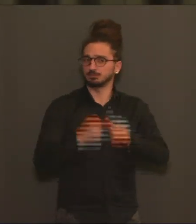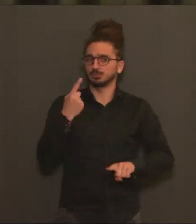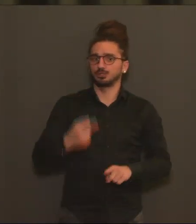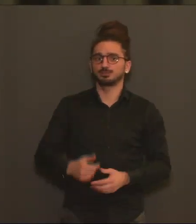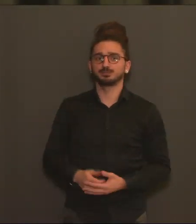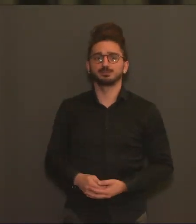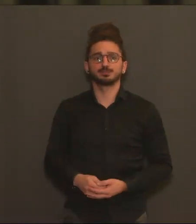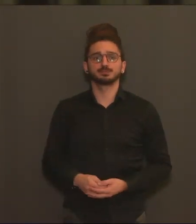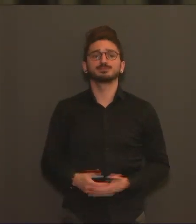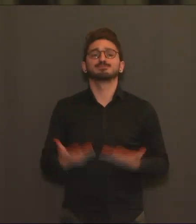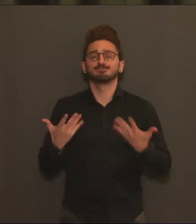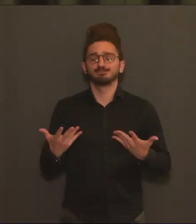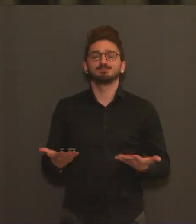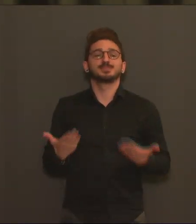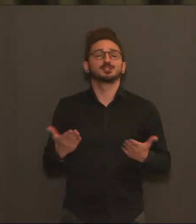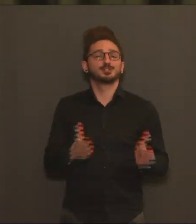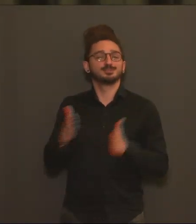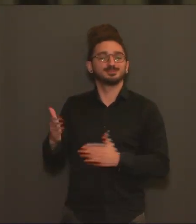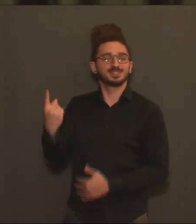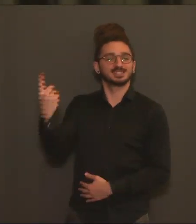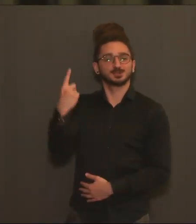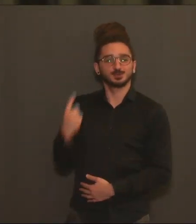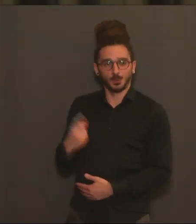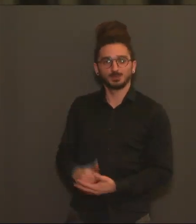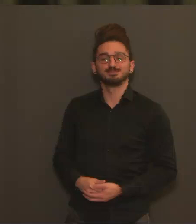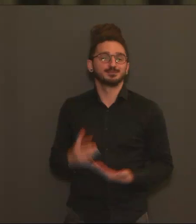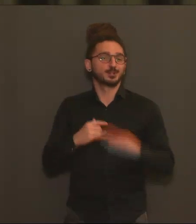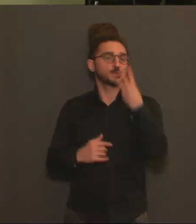de la presse. Nous avons reçu 3 questions aujourd'hui.